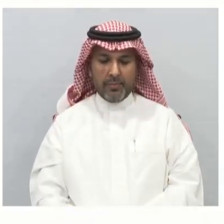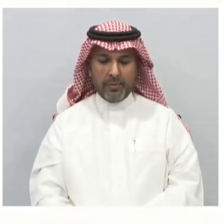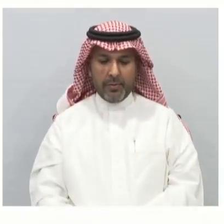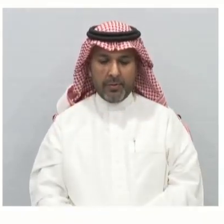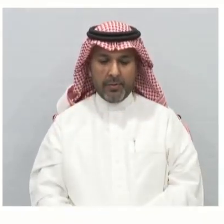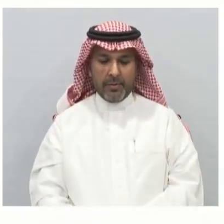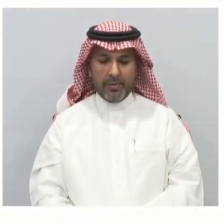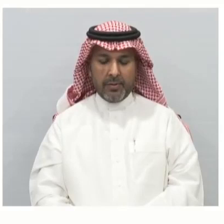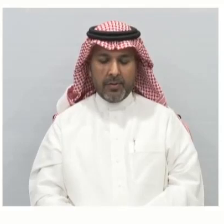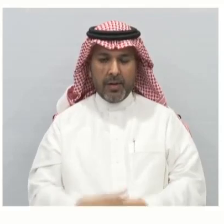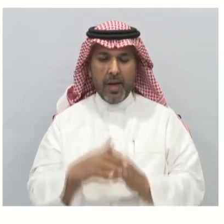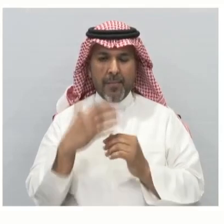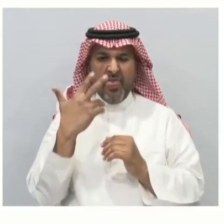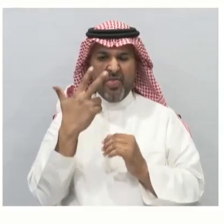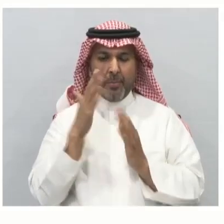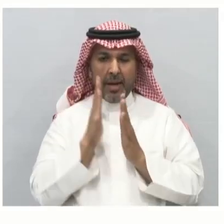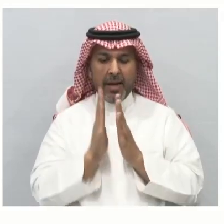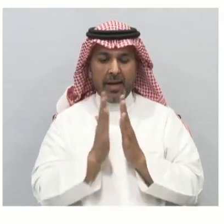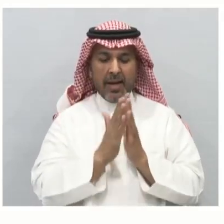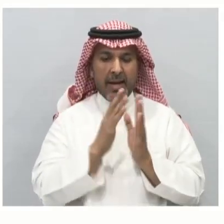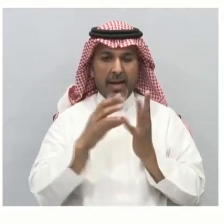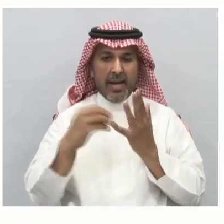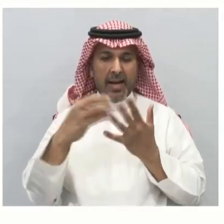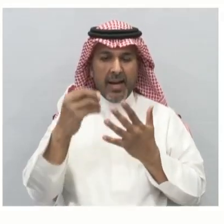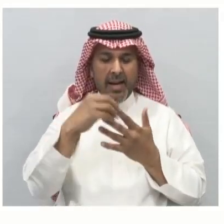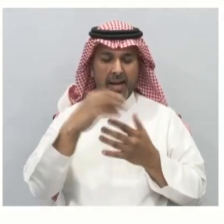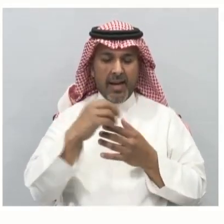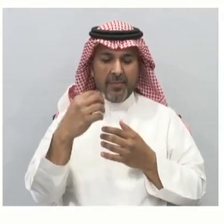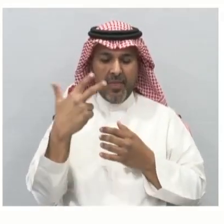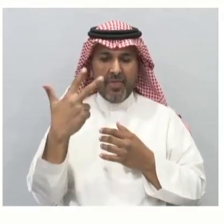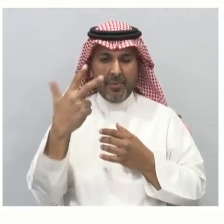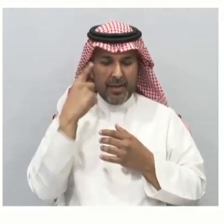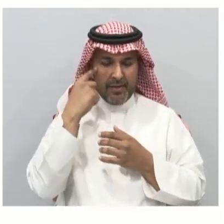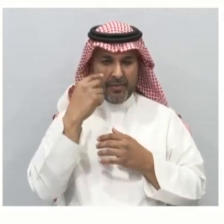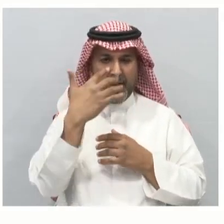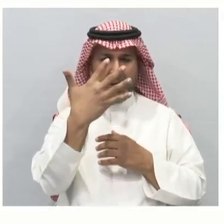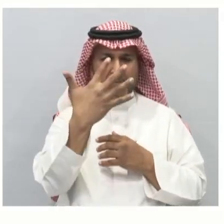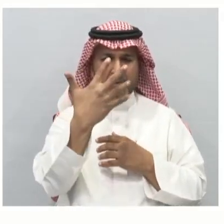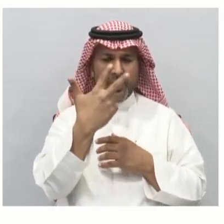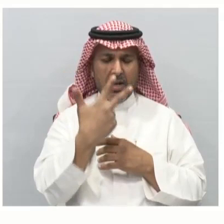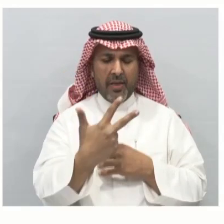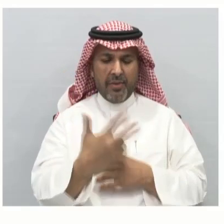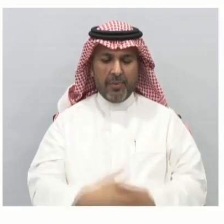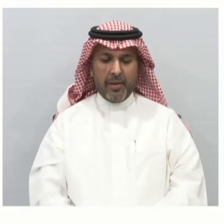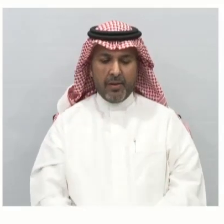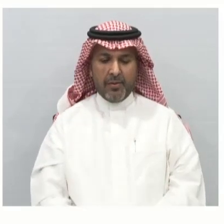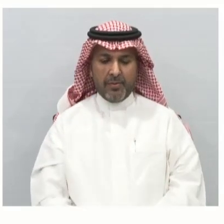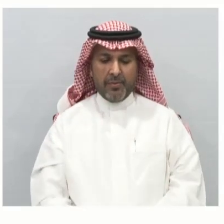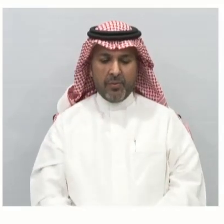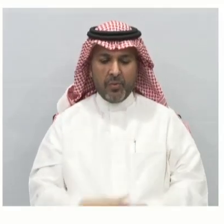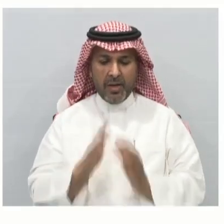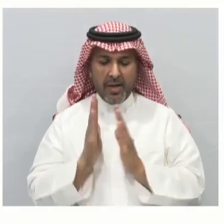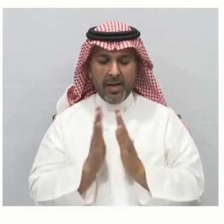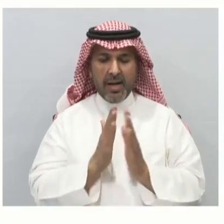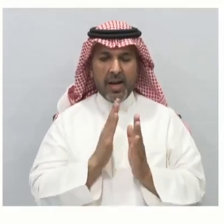هنا عندي ثمانيه اجزاء لا يطلق منها خمسه خمسه على ثمانيه هنا عندي طبعا جزء النموذج الى خمسه اجزاء